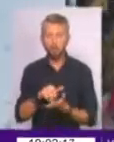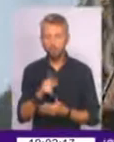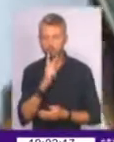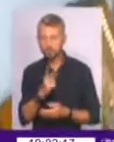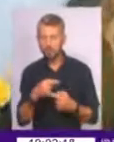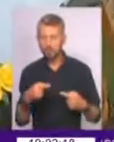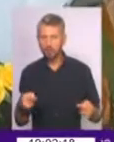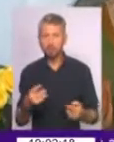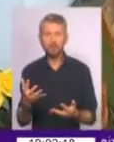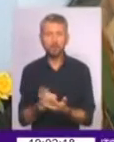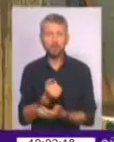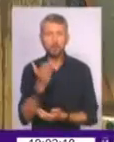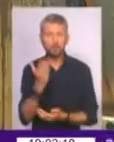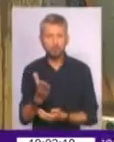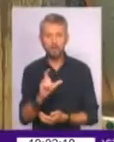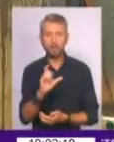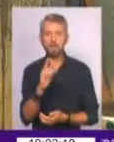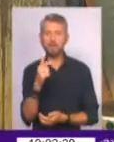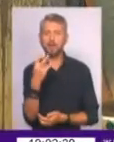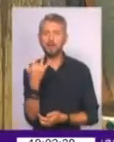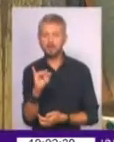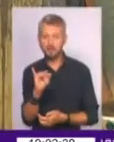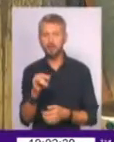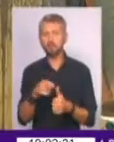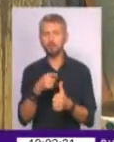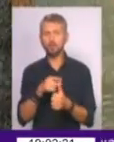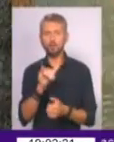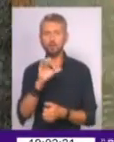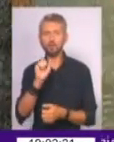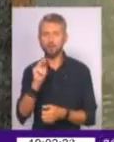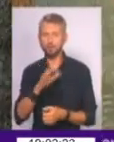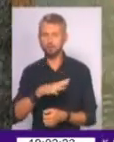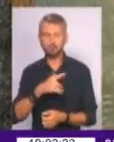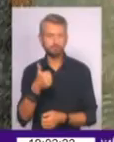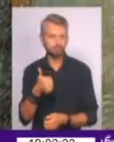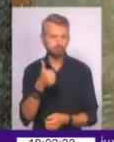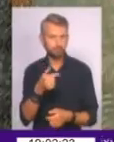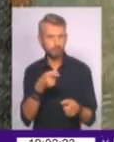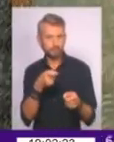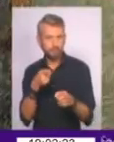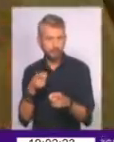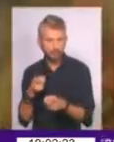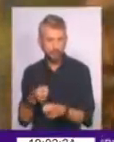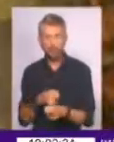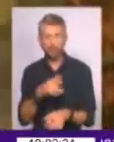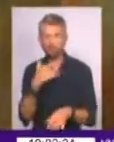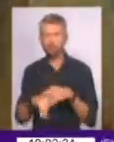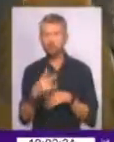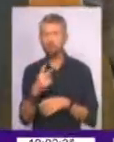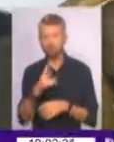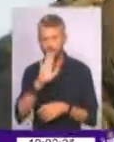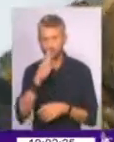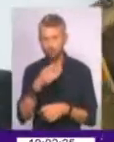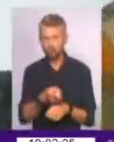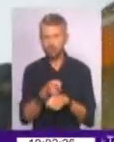котлі і знаходить його. Євгеній Тельнов з позивним «Усач» був супервогнеметником. Під Іловайськом знищив два ворожі танки. 15 лютого